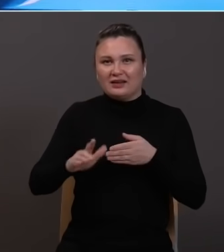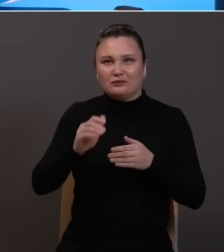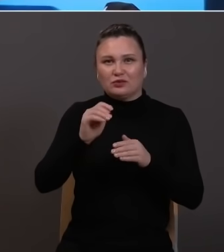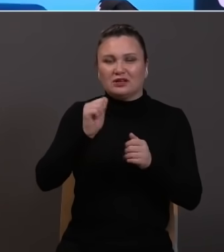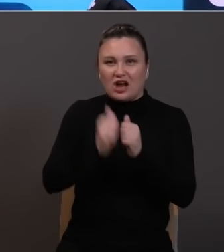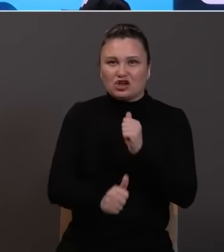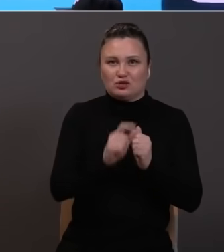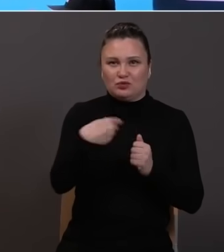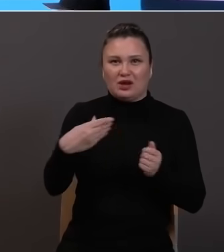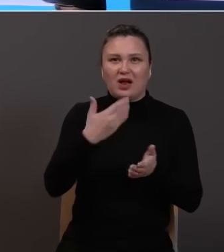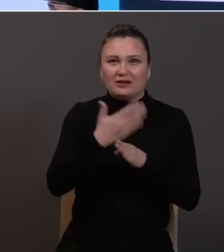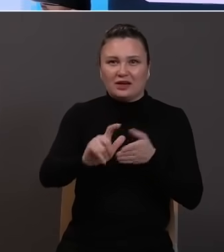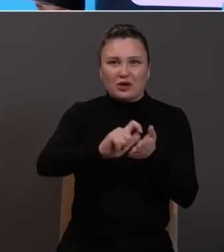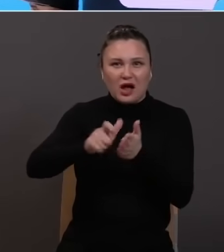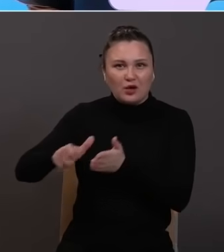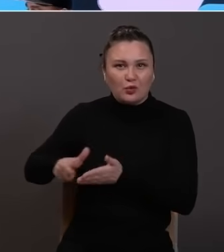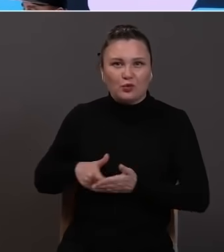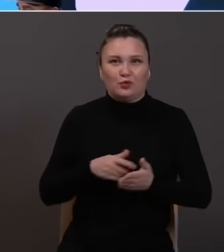каждому отдельную каюту, поставили полностью